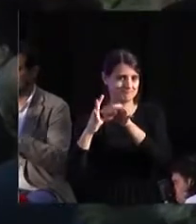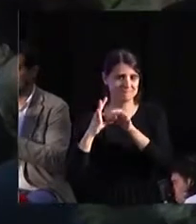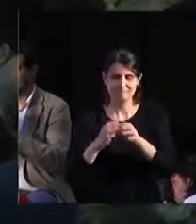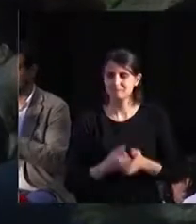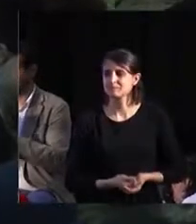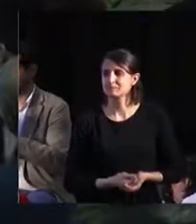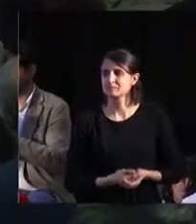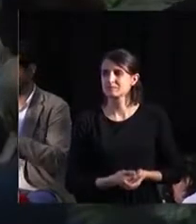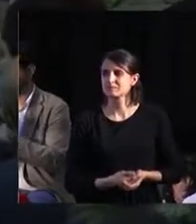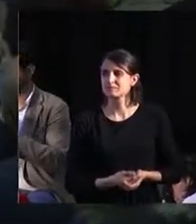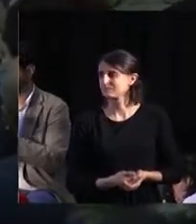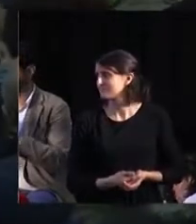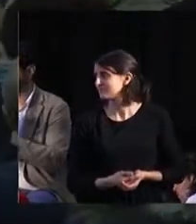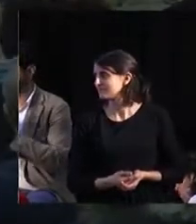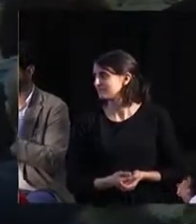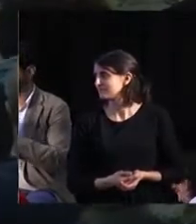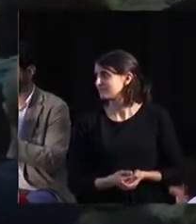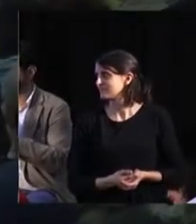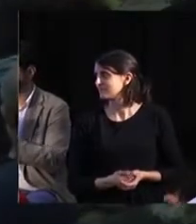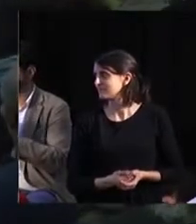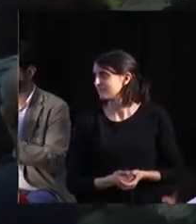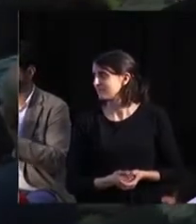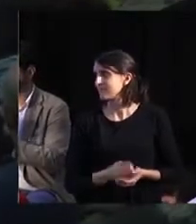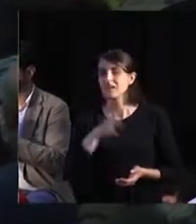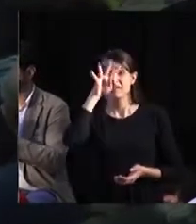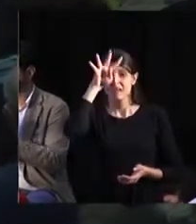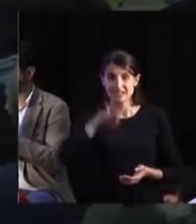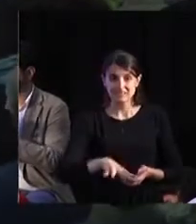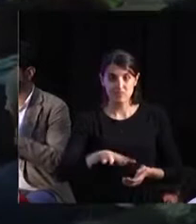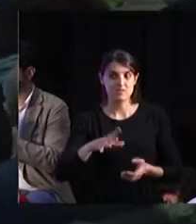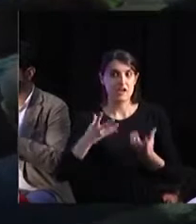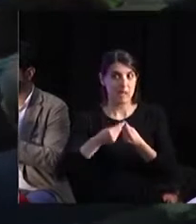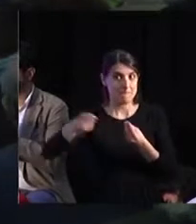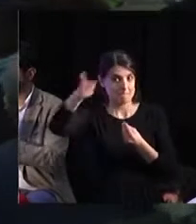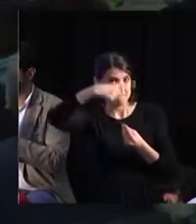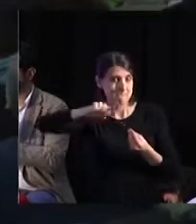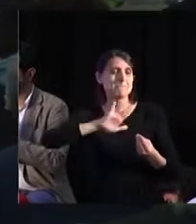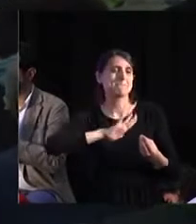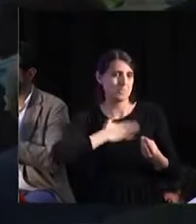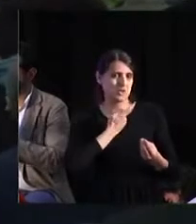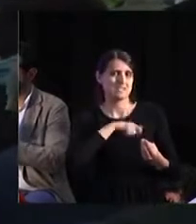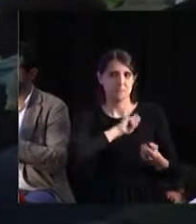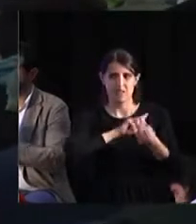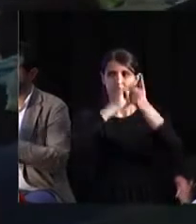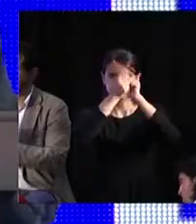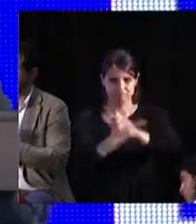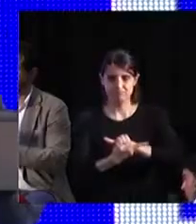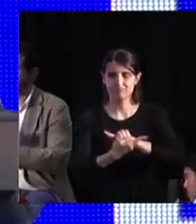I serà amb ells que podrem transformar Catalunya i Espanya. I acabo.